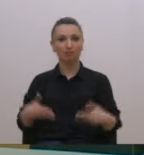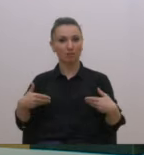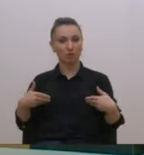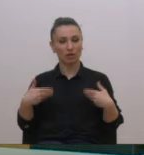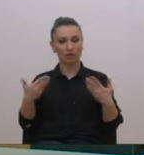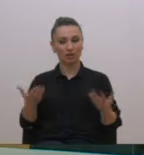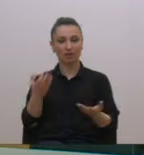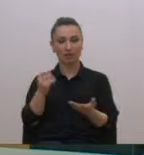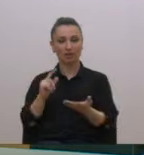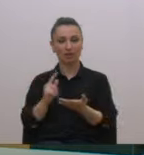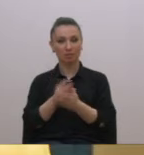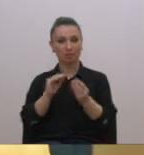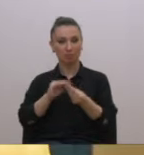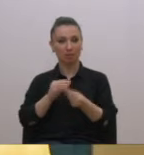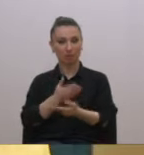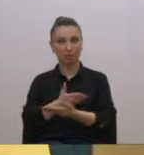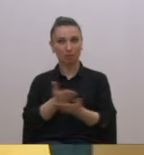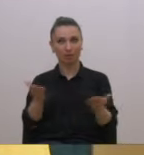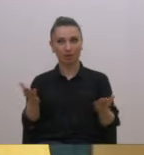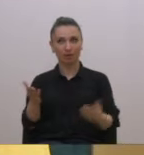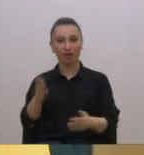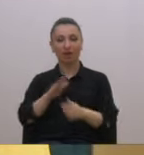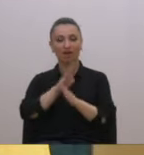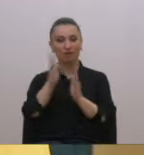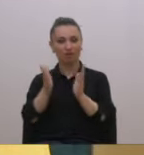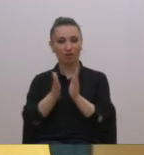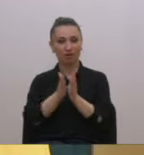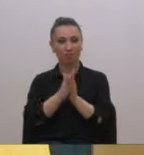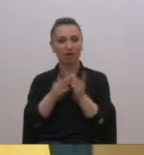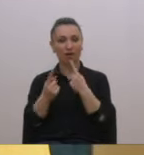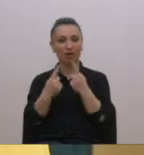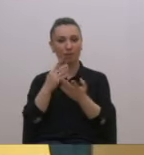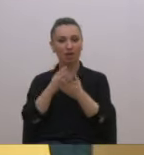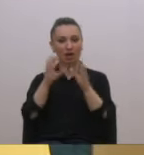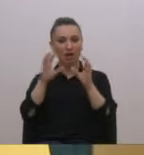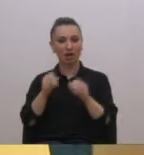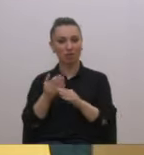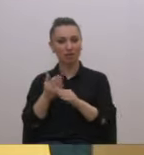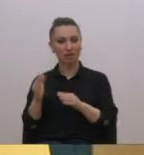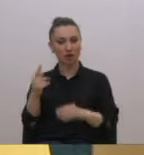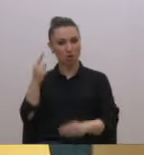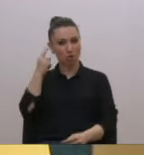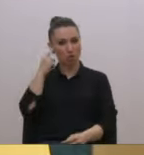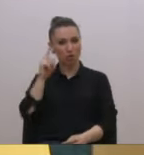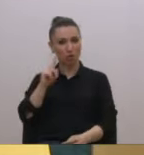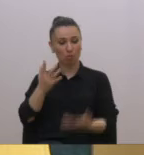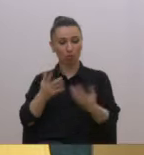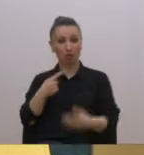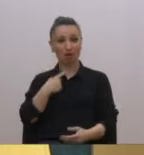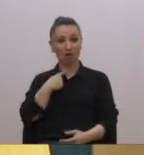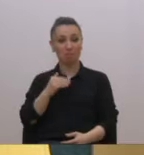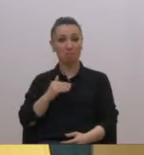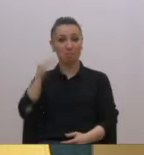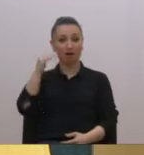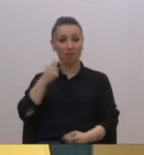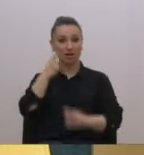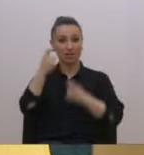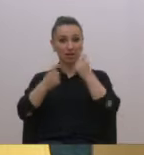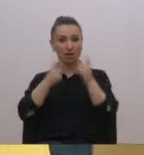მოგესალმებით კიდევ ერთხელ მეგობრებო. ყველაფერზე ლაპარაკობენ კანონის გარდა და გონიათ, რომ თუ ხმამაღლა